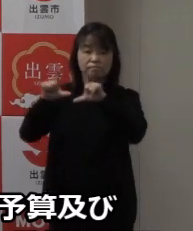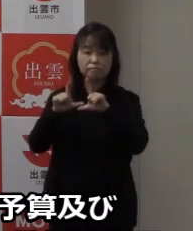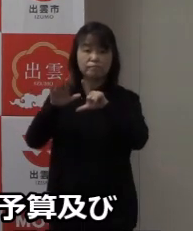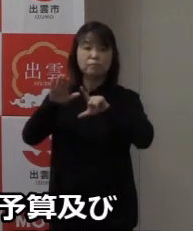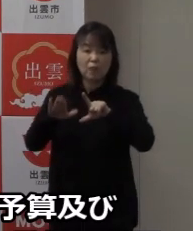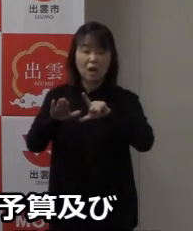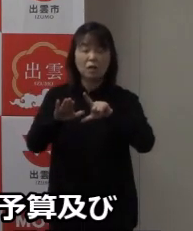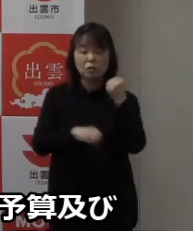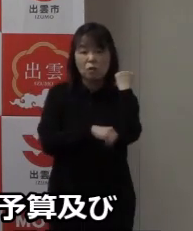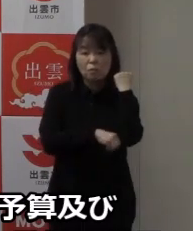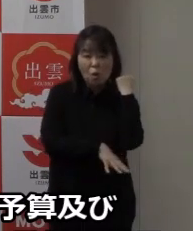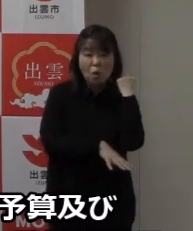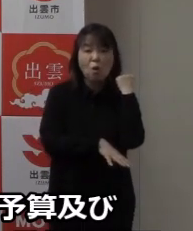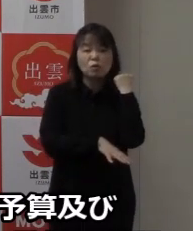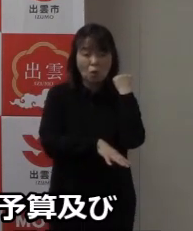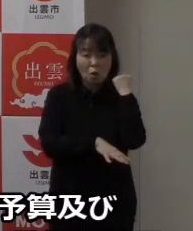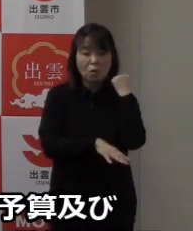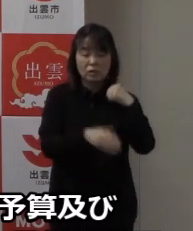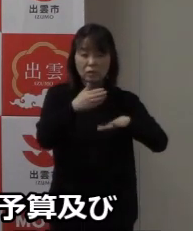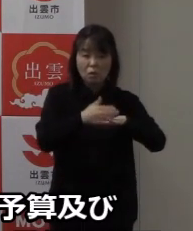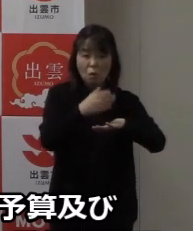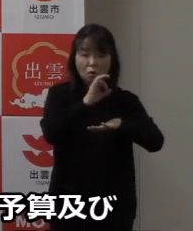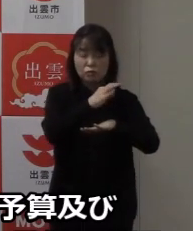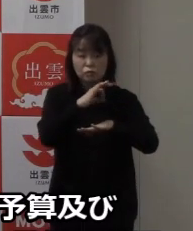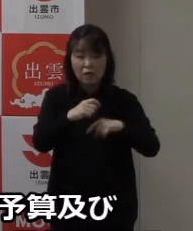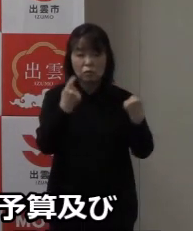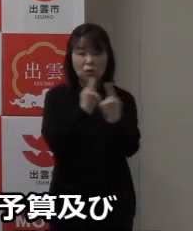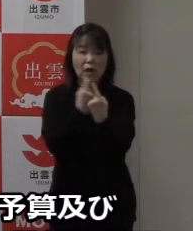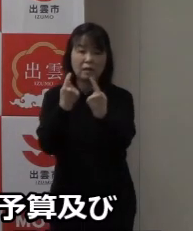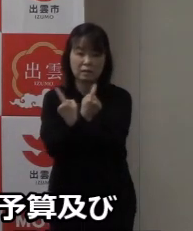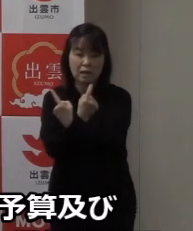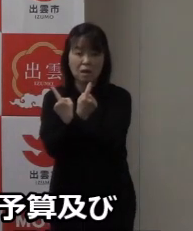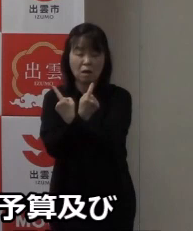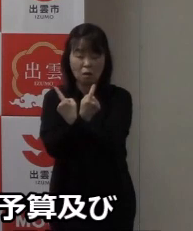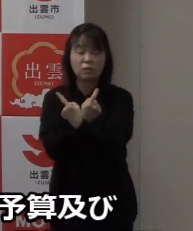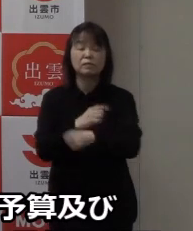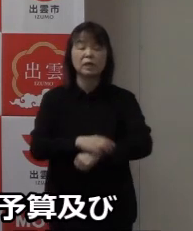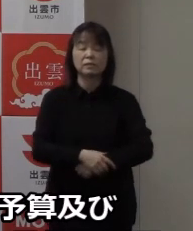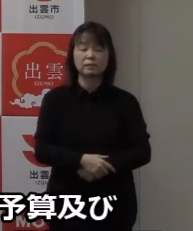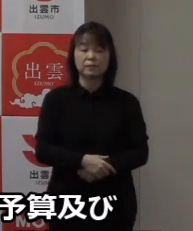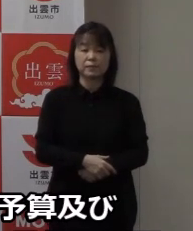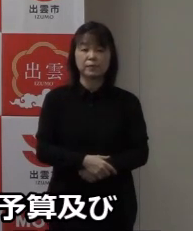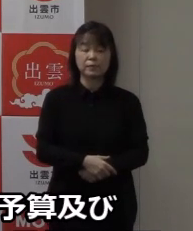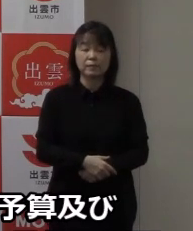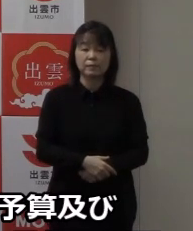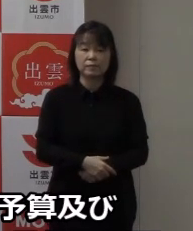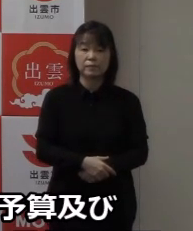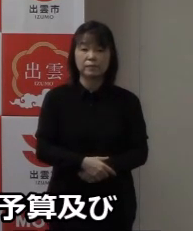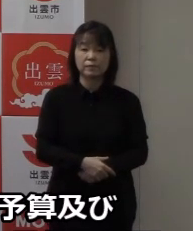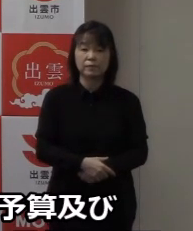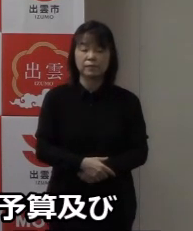ですね、それぞれの報酬等を改定をしていきたいというふうに思っております。